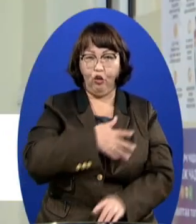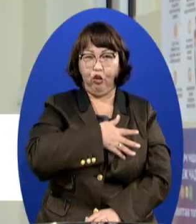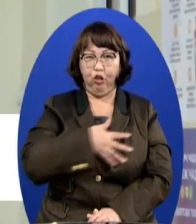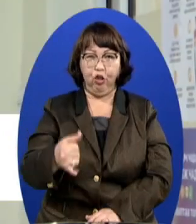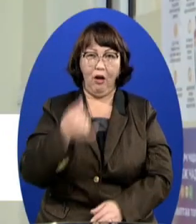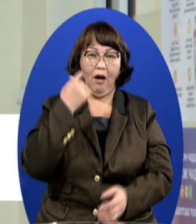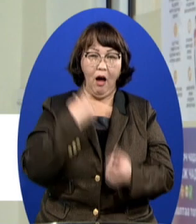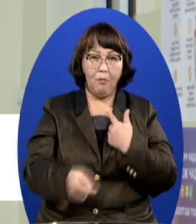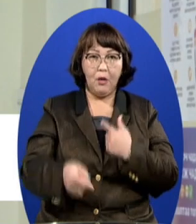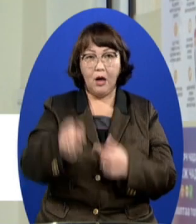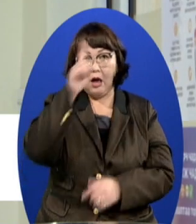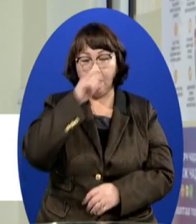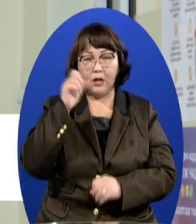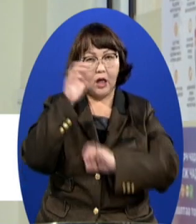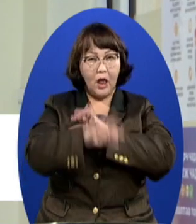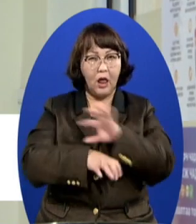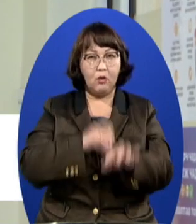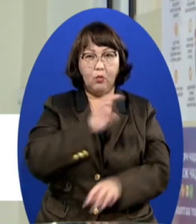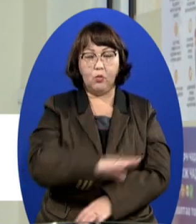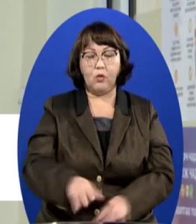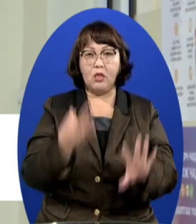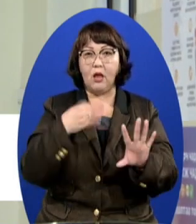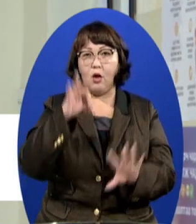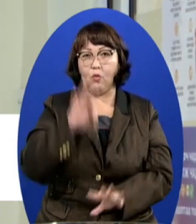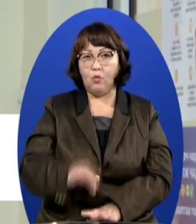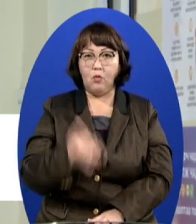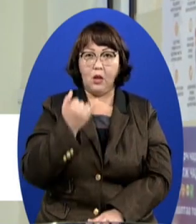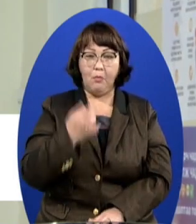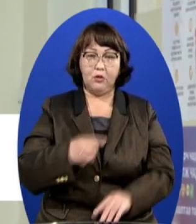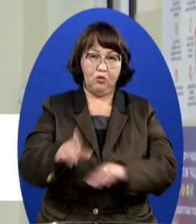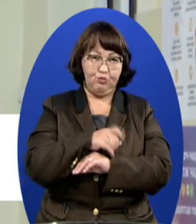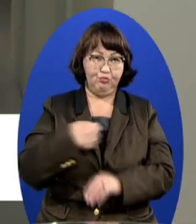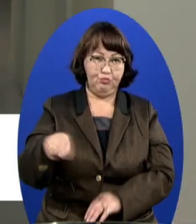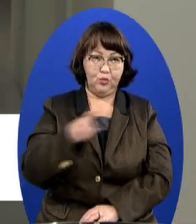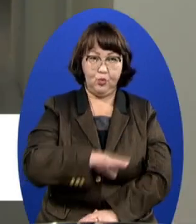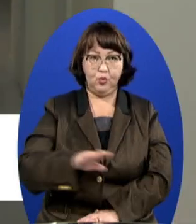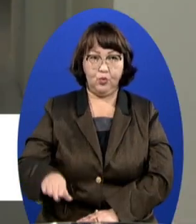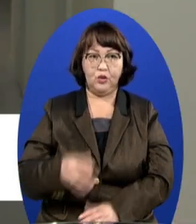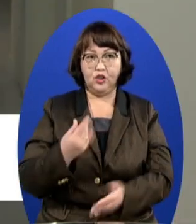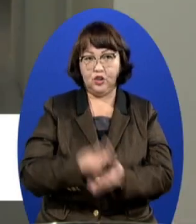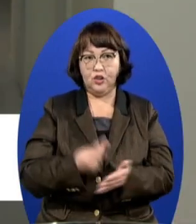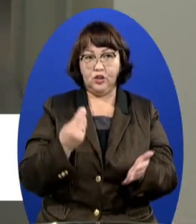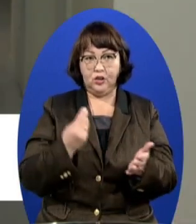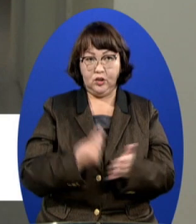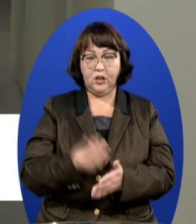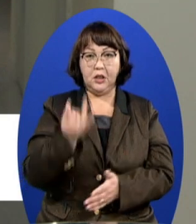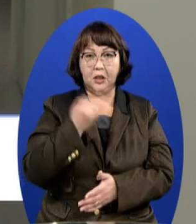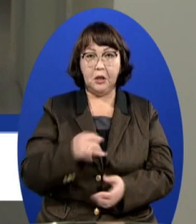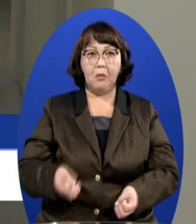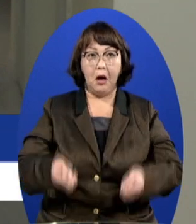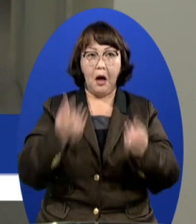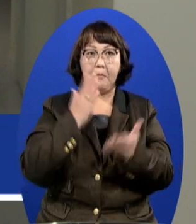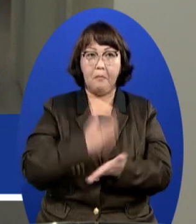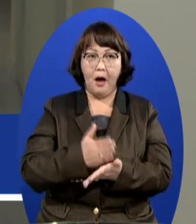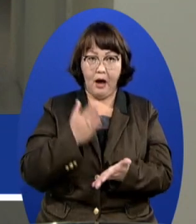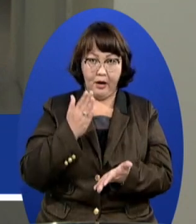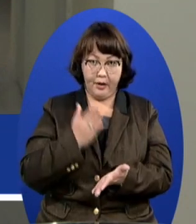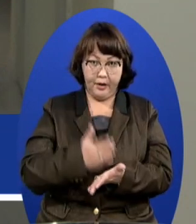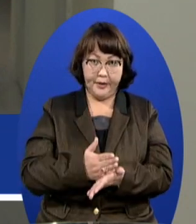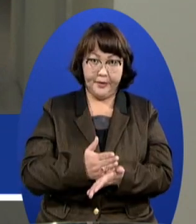Эмнэлэгт хандаж байгаа хүүхдүүдийн 80 орчим хувийг нийслэл хотын хүүхдүүд эзэлдэг байна. Жишээлх юм бол ийм нэг тохиолдол байдаг л да.